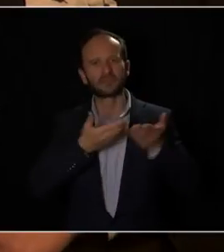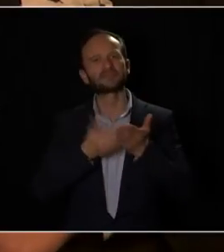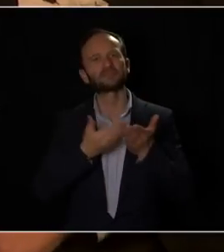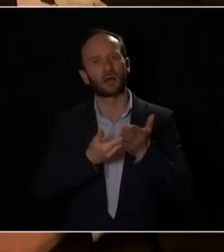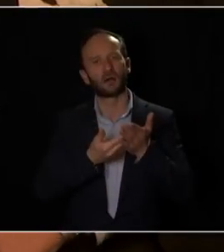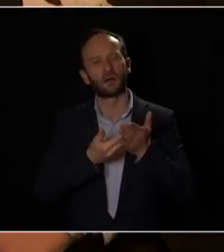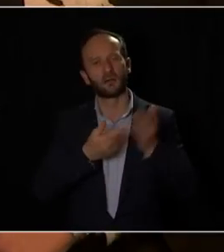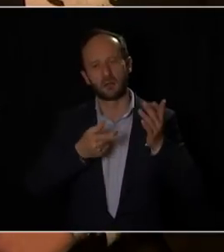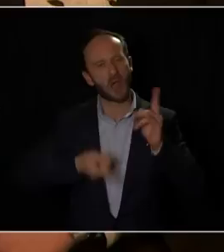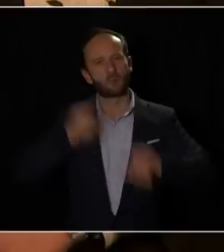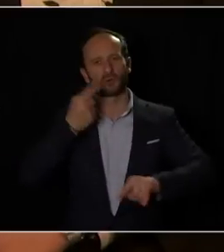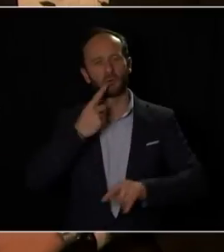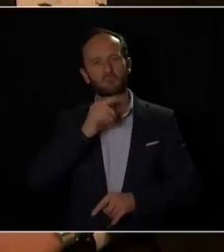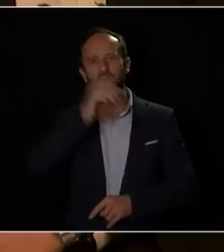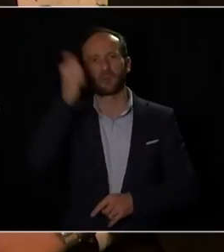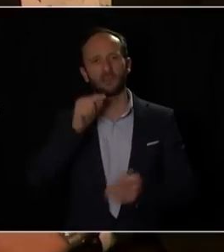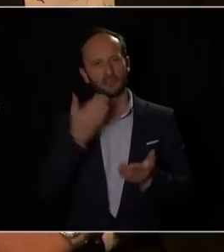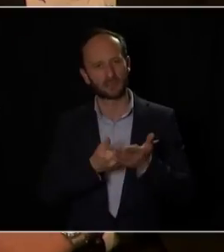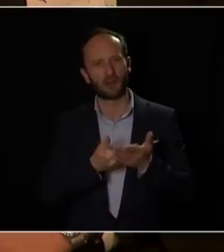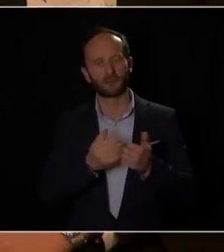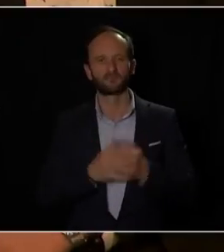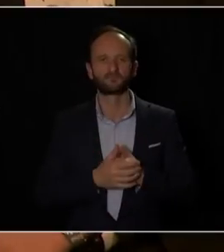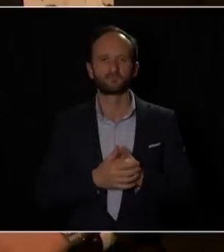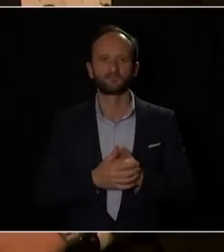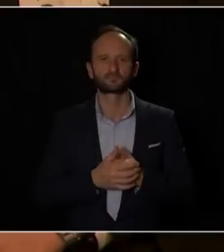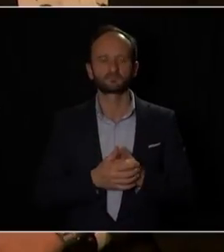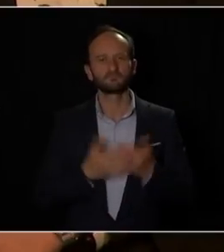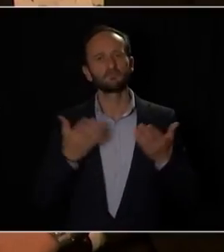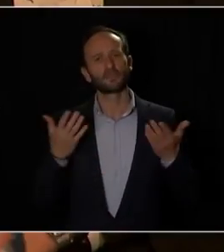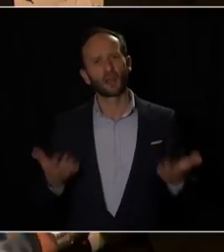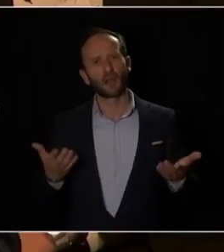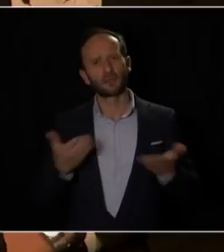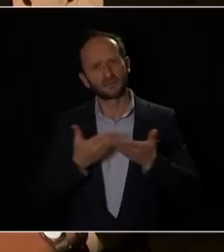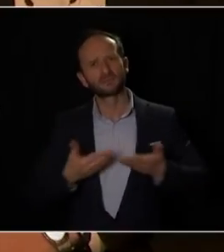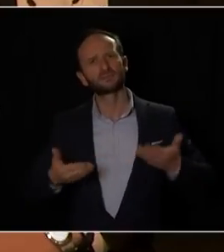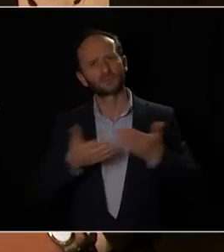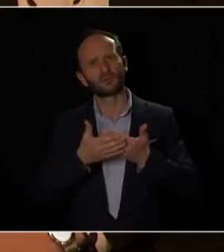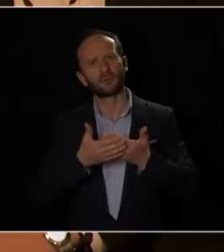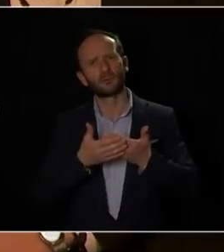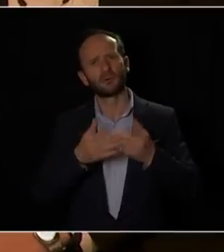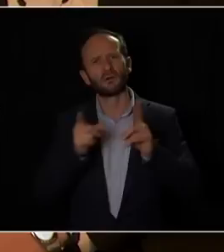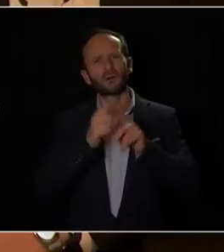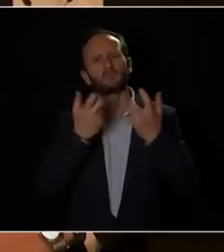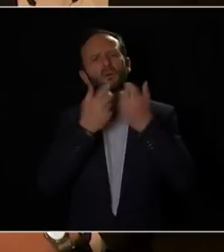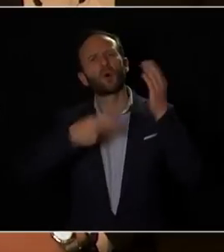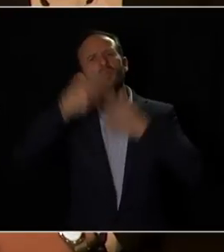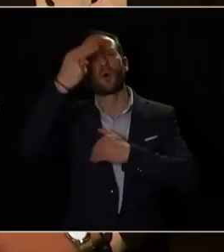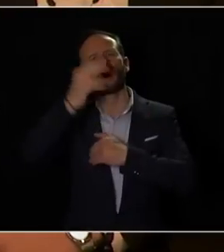cela le plus important. Alors, à l'heure où la situation dramatique de la jungle de Calais